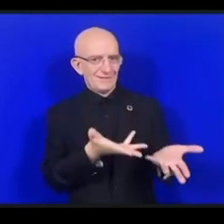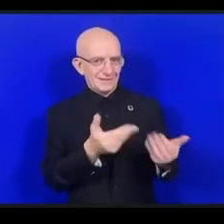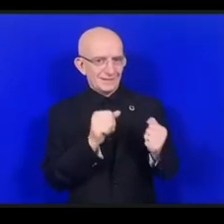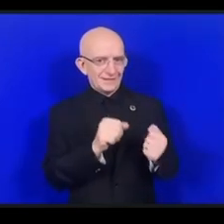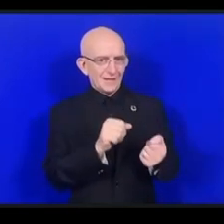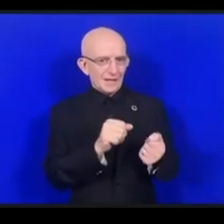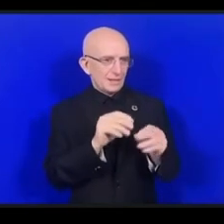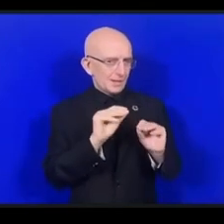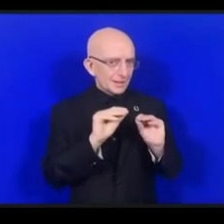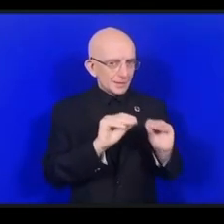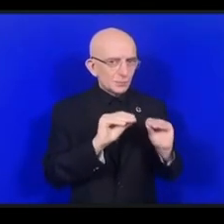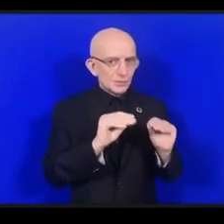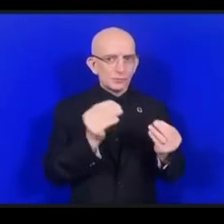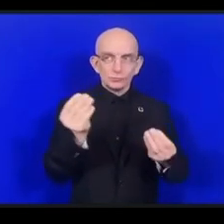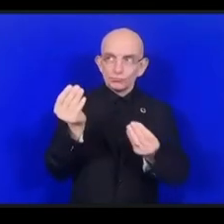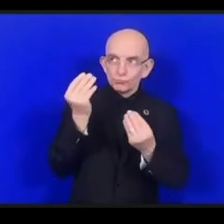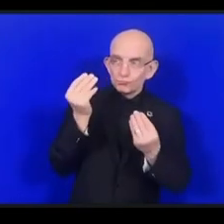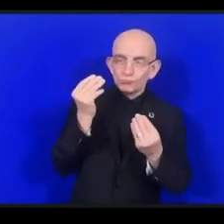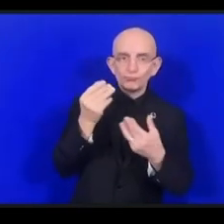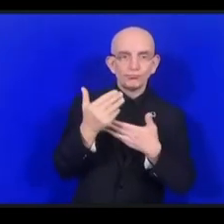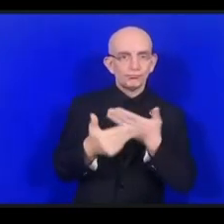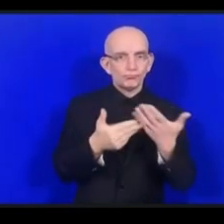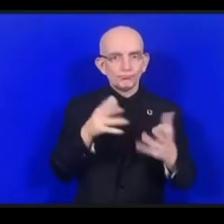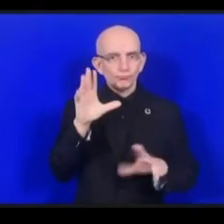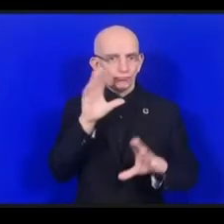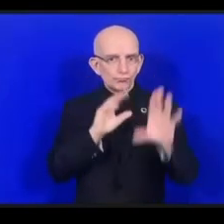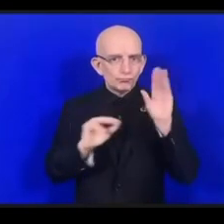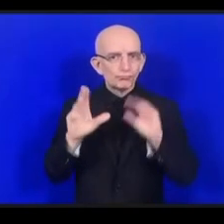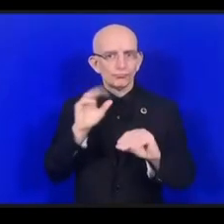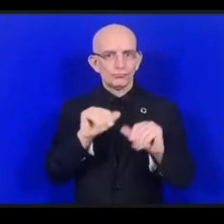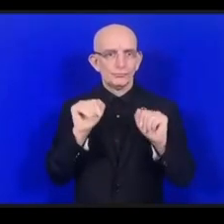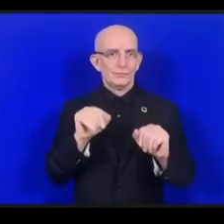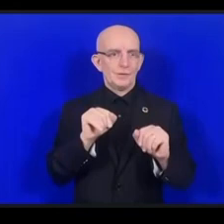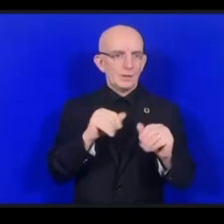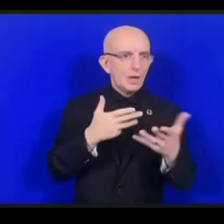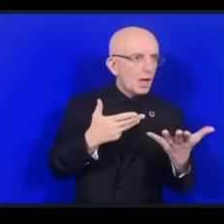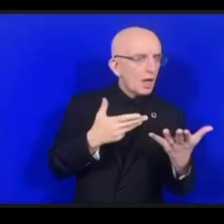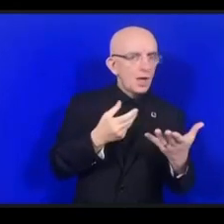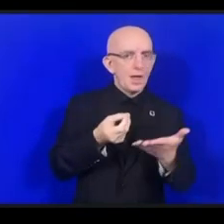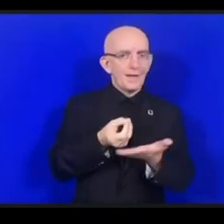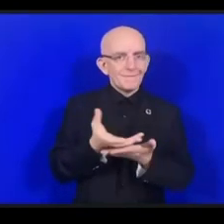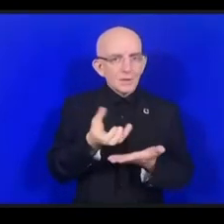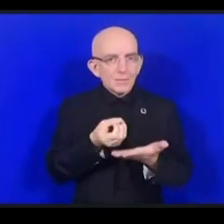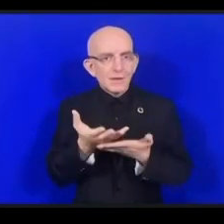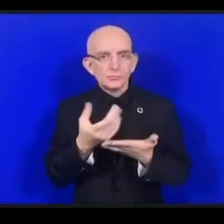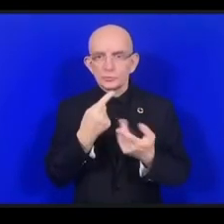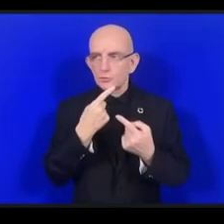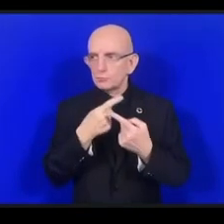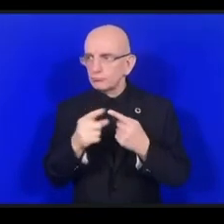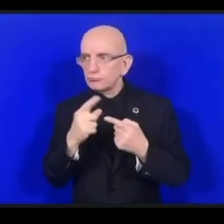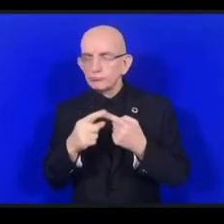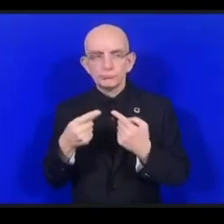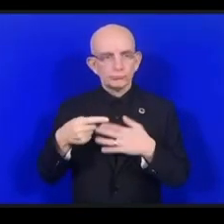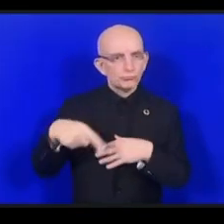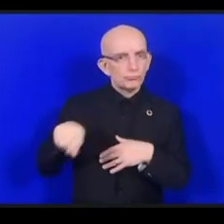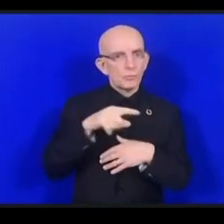且呢，获得信息，了解到全球事务，